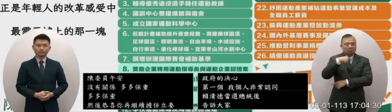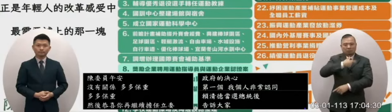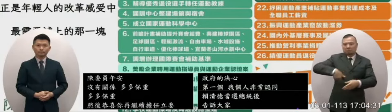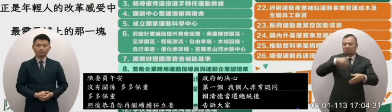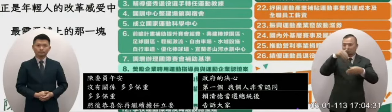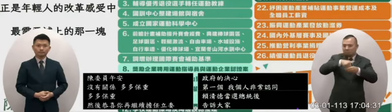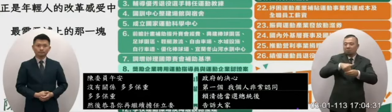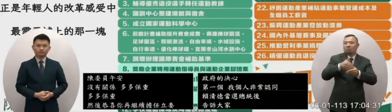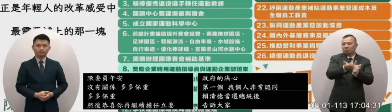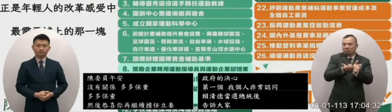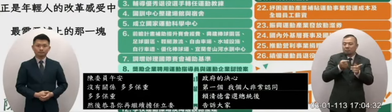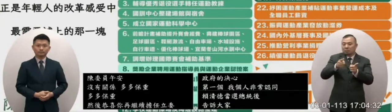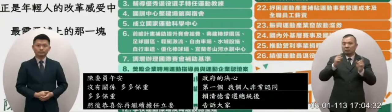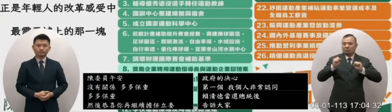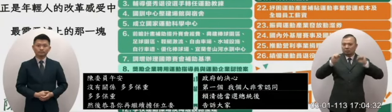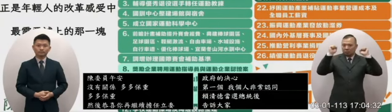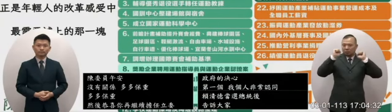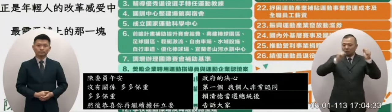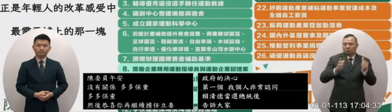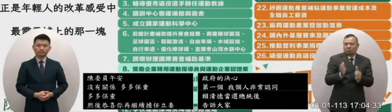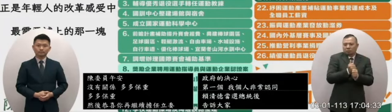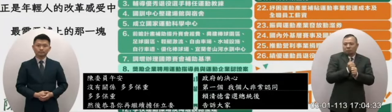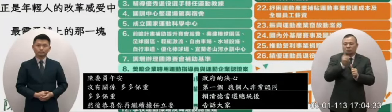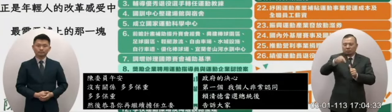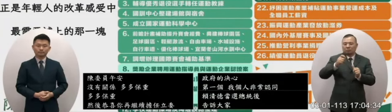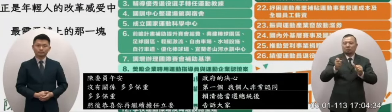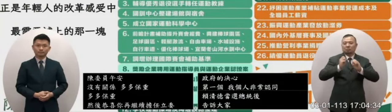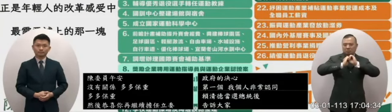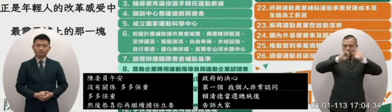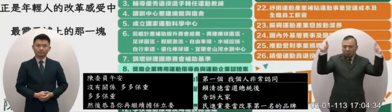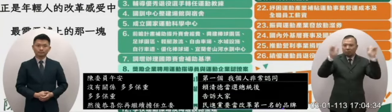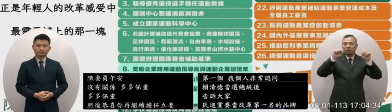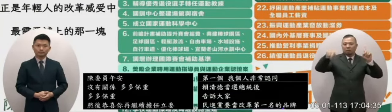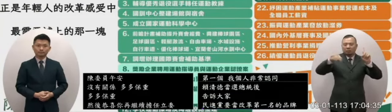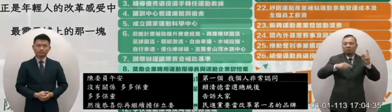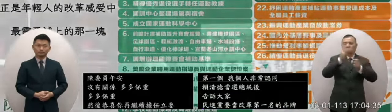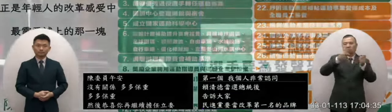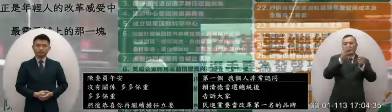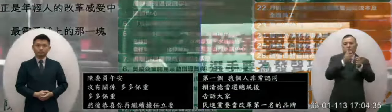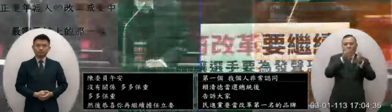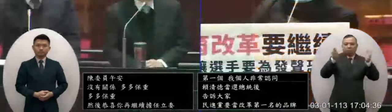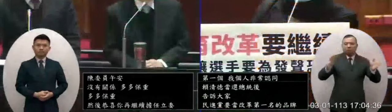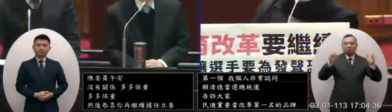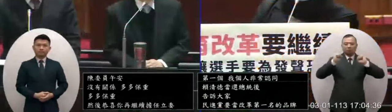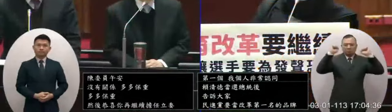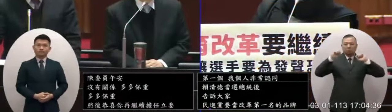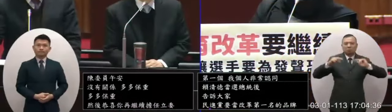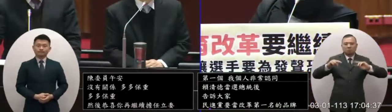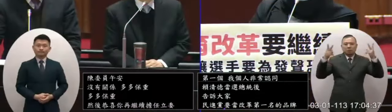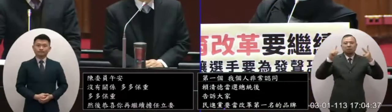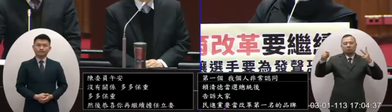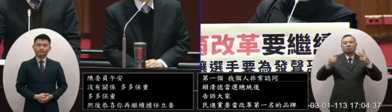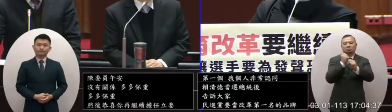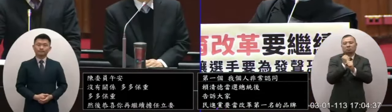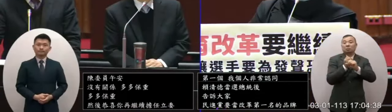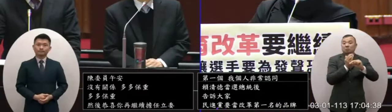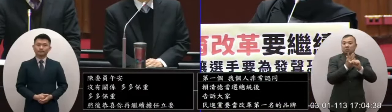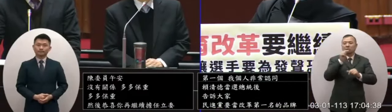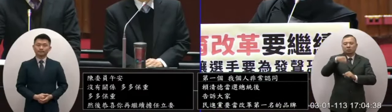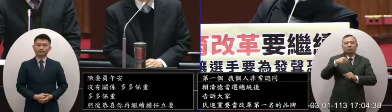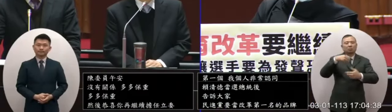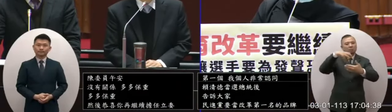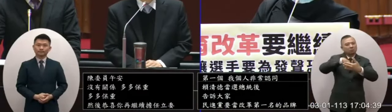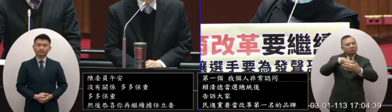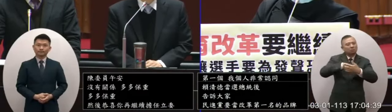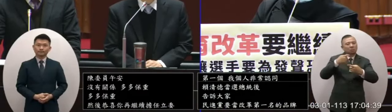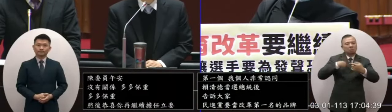list， 说体育政策大盘点，也就是说在这八年当中，有非常多体育改革已经积极在进行中，但是这些改革里面，